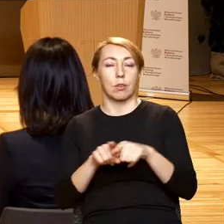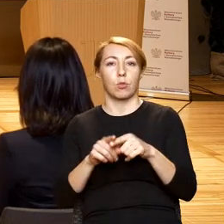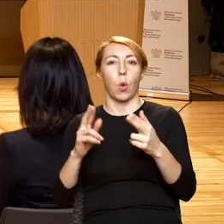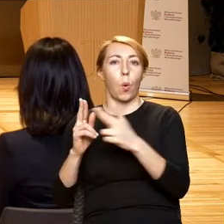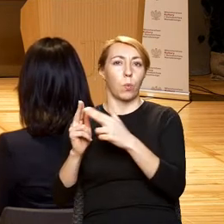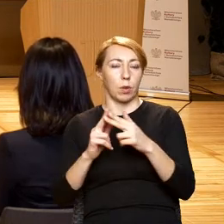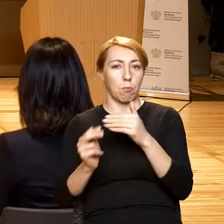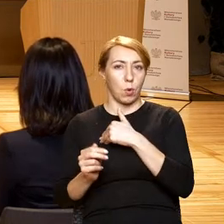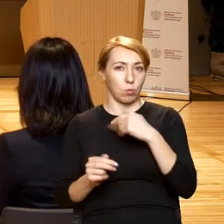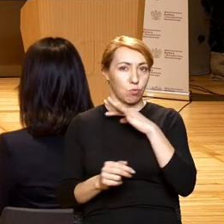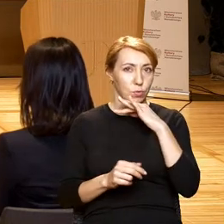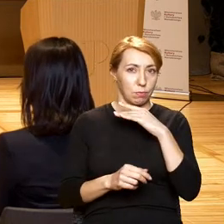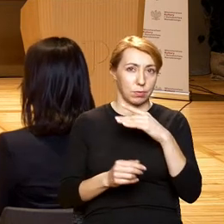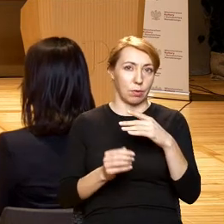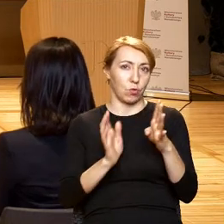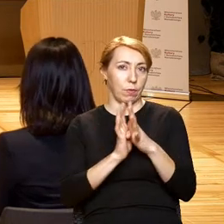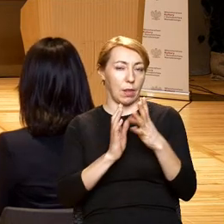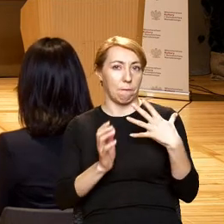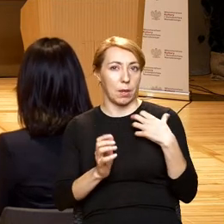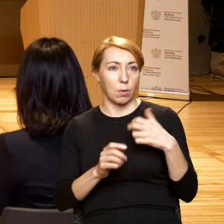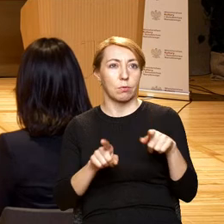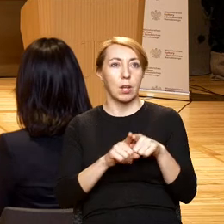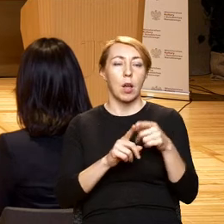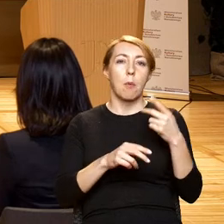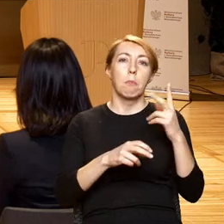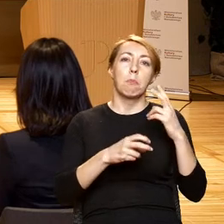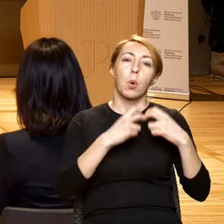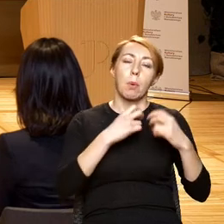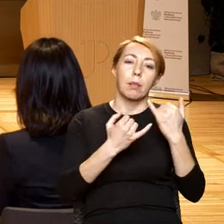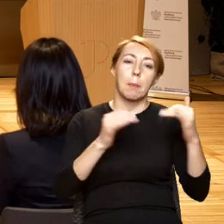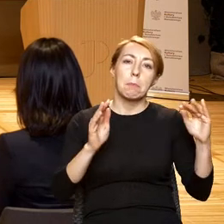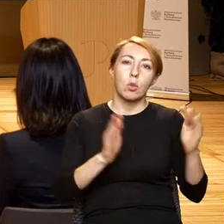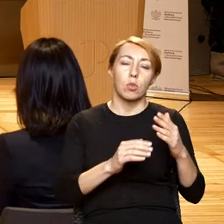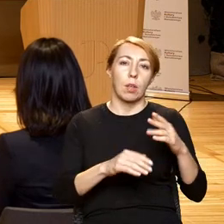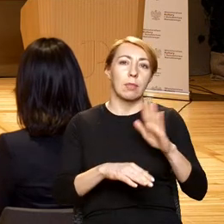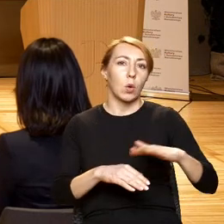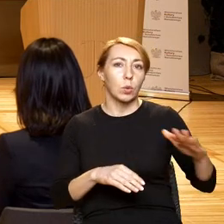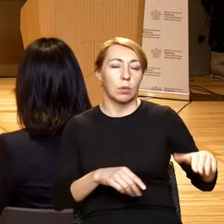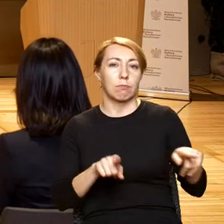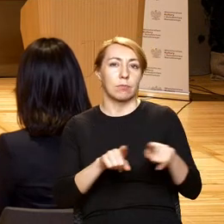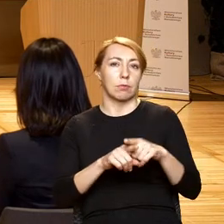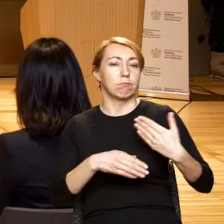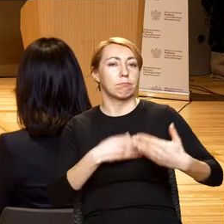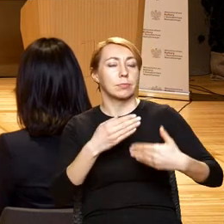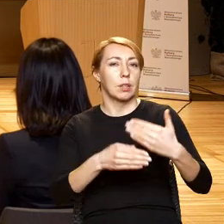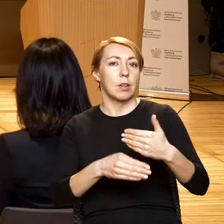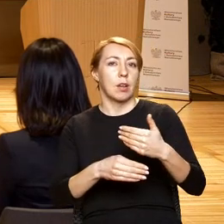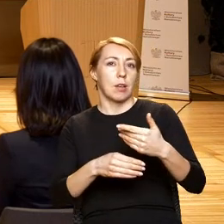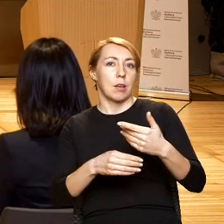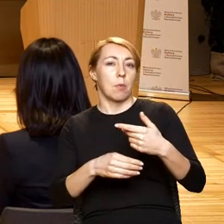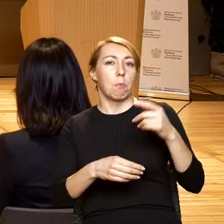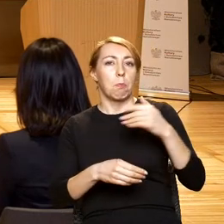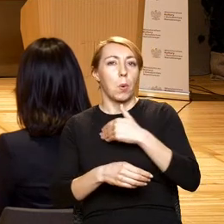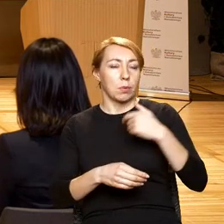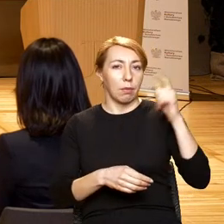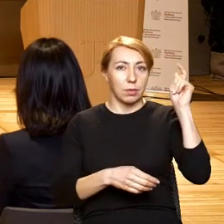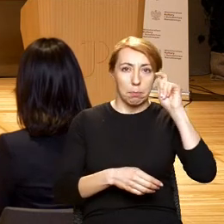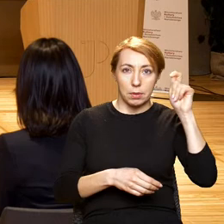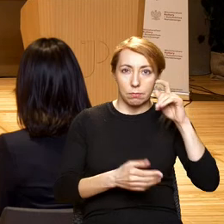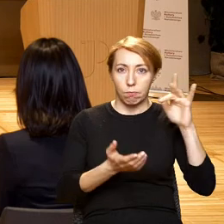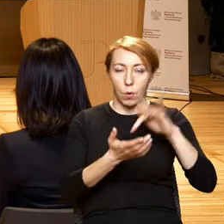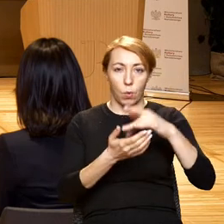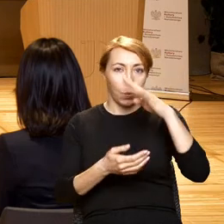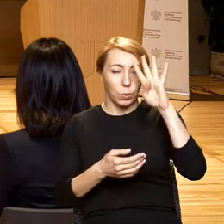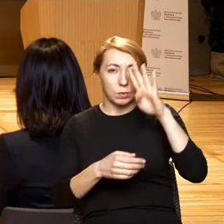wieku. Zajmowała się także problematyką innych mniejszości narodowych, w tym dziejami stosunków polsko-niemieckich w Łodzi. Były pracownik